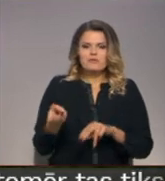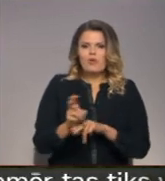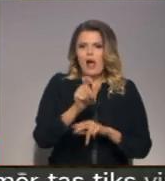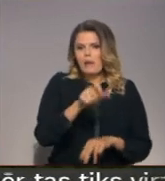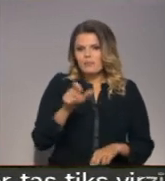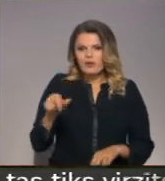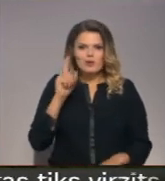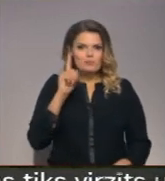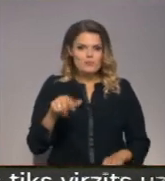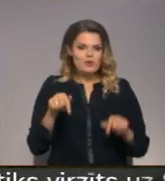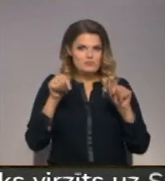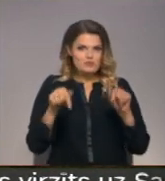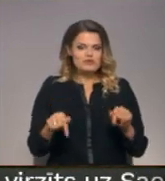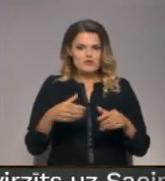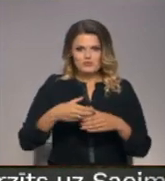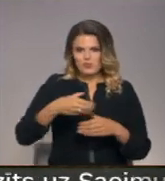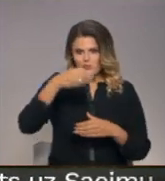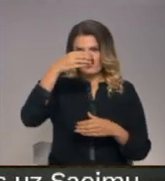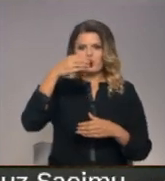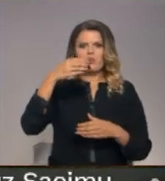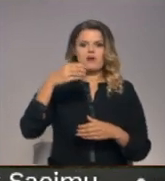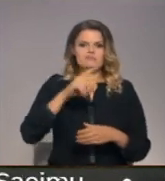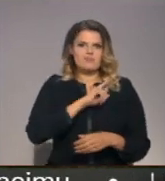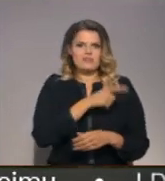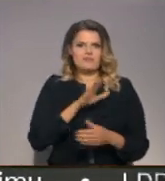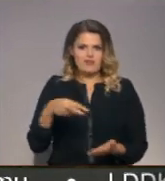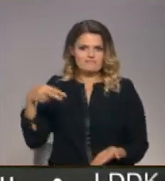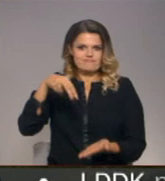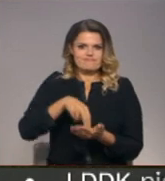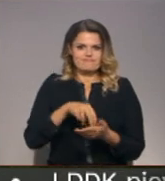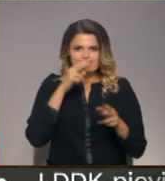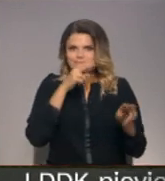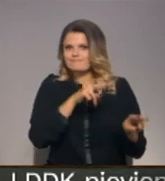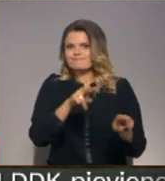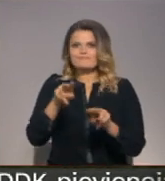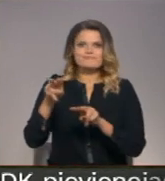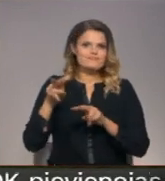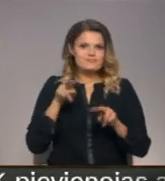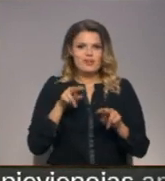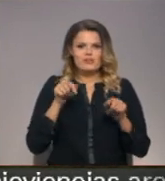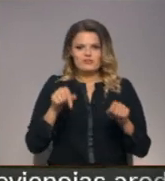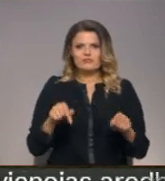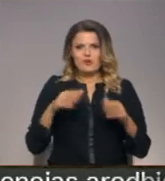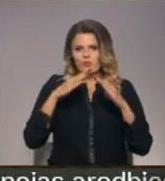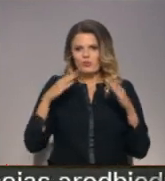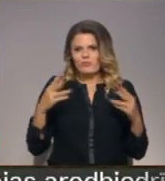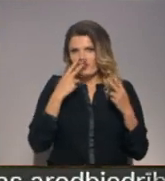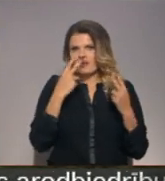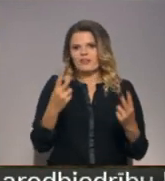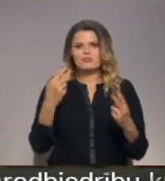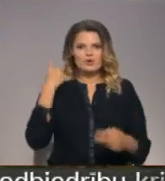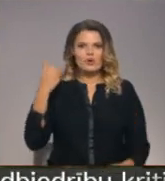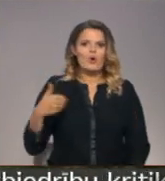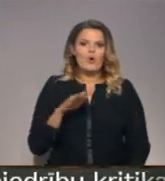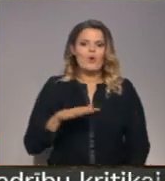un, protams, šis tornis ar iespēju izkāpt uz šī te torņa jumta un redzēt